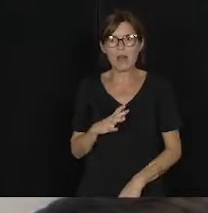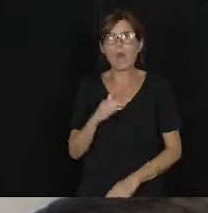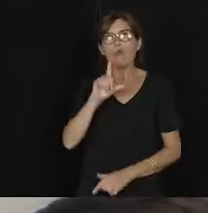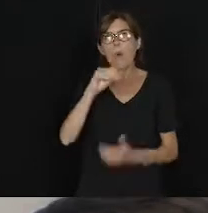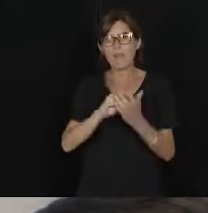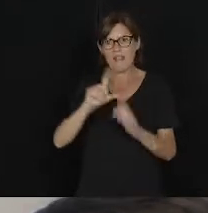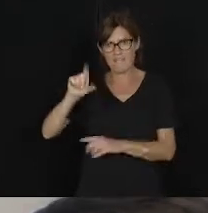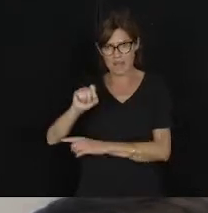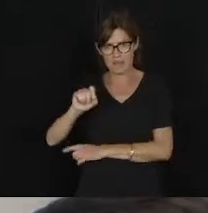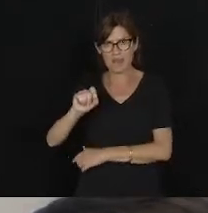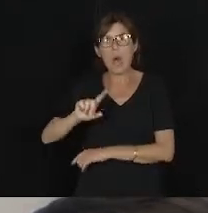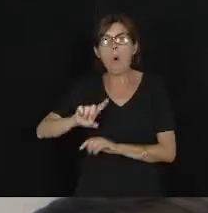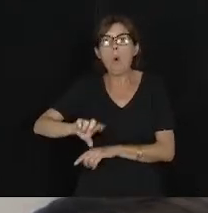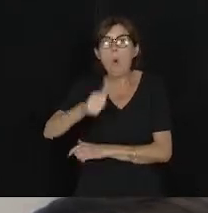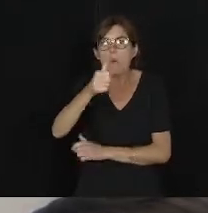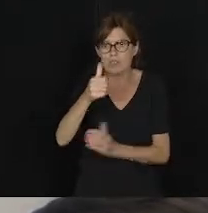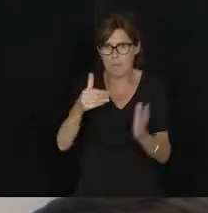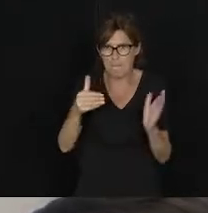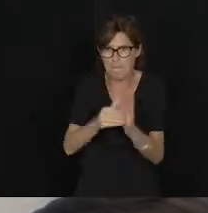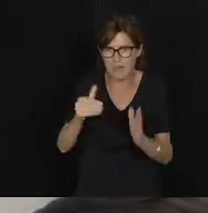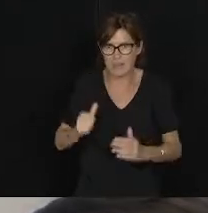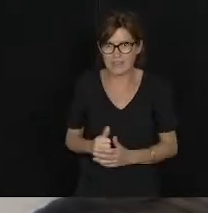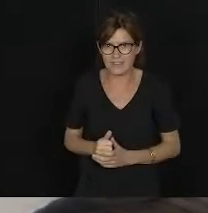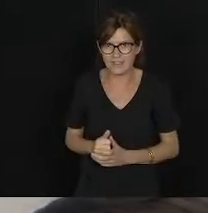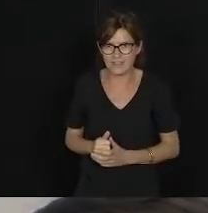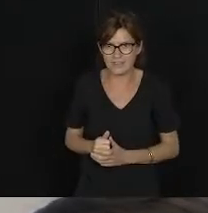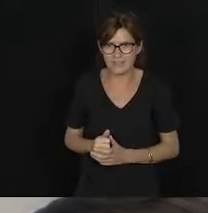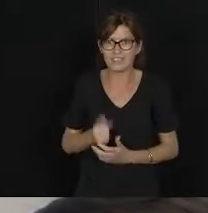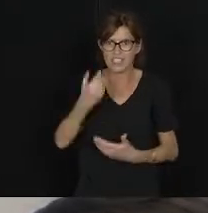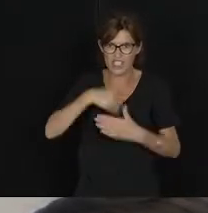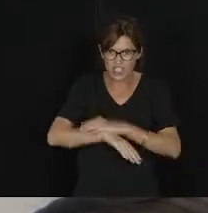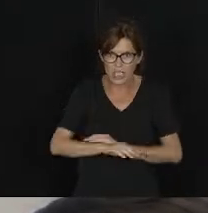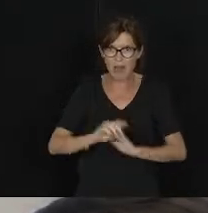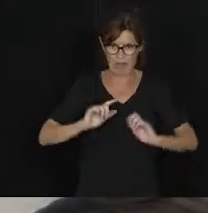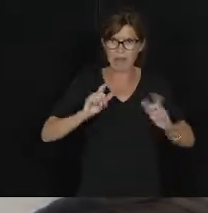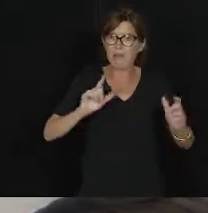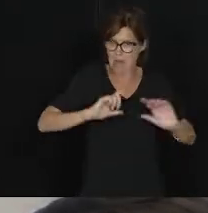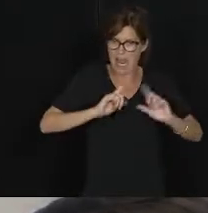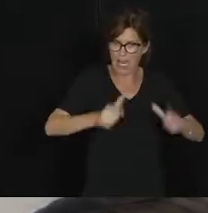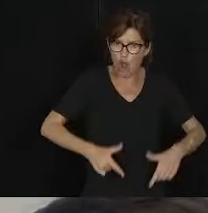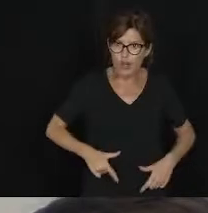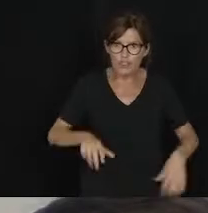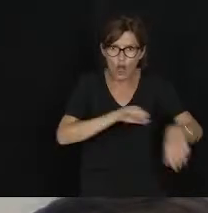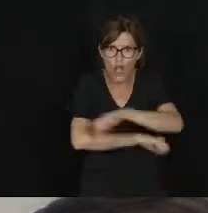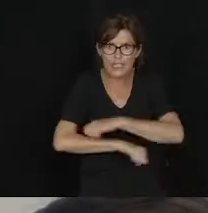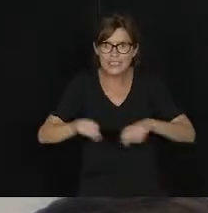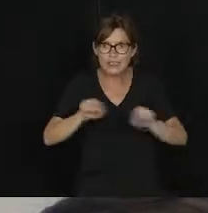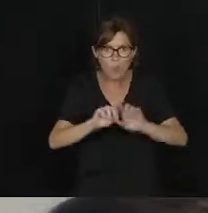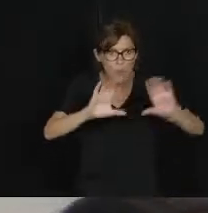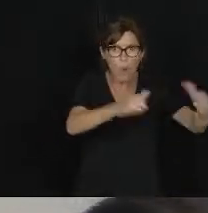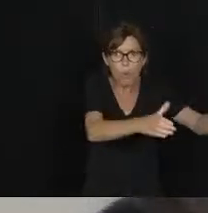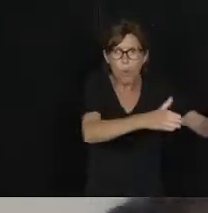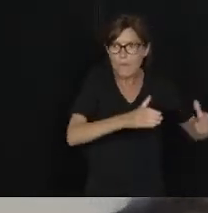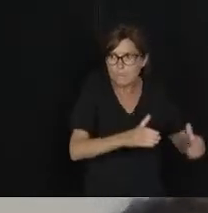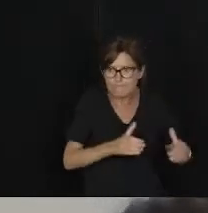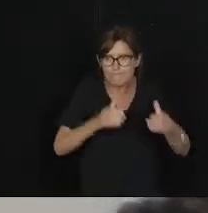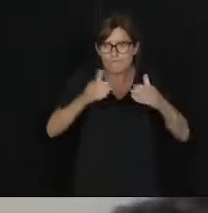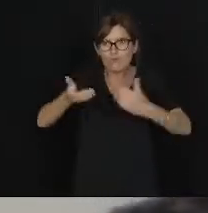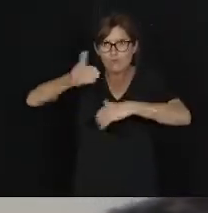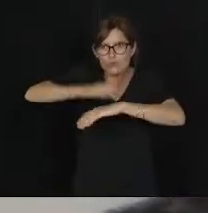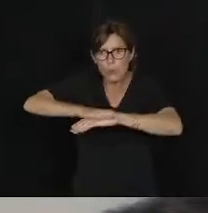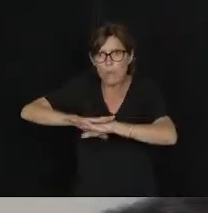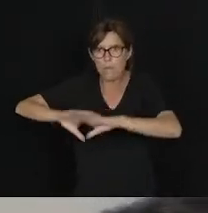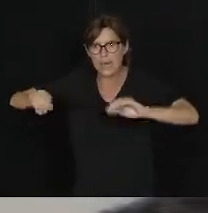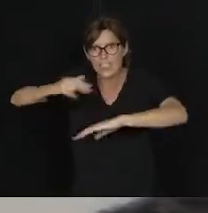c'est sur le temps d'apprentissage que s'organisent des brigades scolaires de fouilles archéologiques, hein, sur les champs de bataille de la Seconde Guerre mondiale, ou l'organisation de